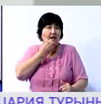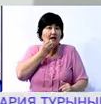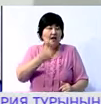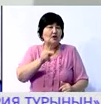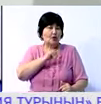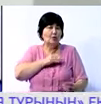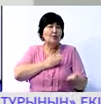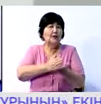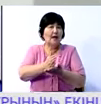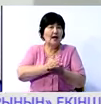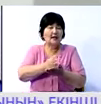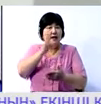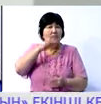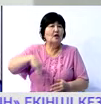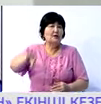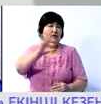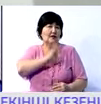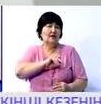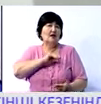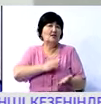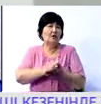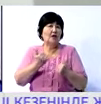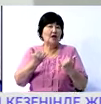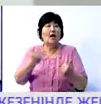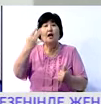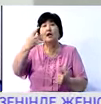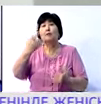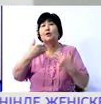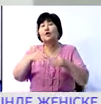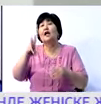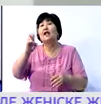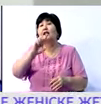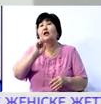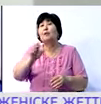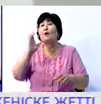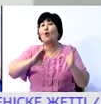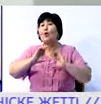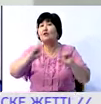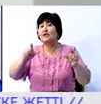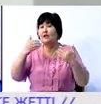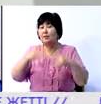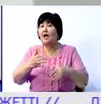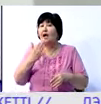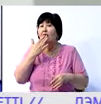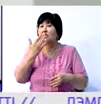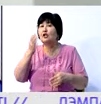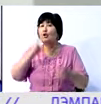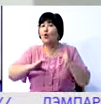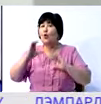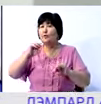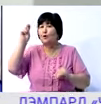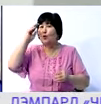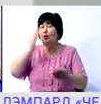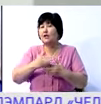жұмыс атқарып, еліміздің игілігіне қызмет атқаруда. 41 түлегіміз Назарбаев университетін бітірді. Шетелдің университеттерінде оқып